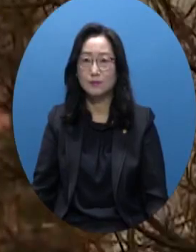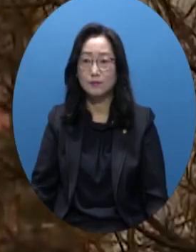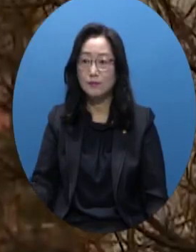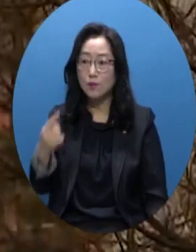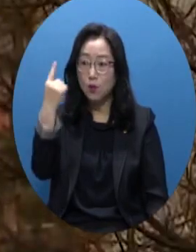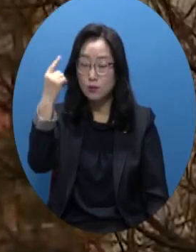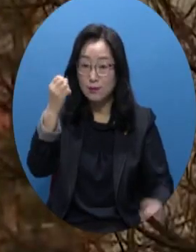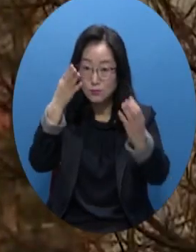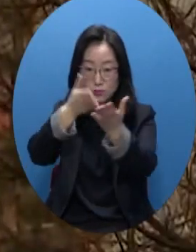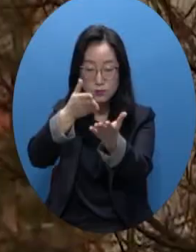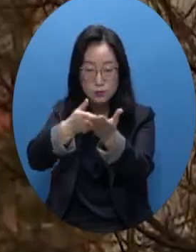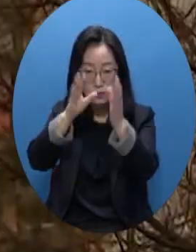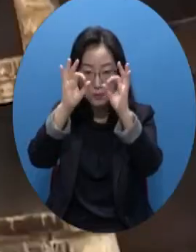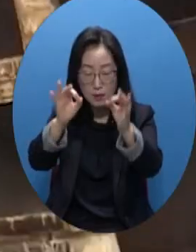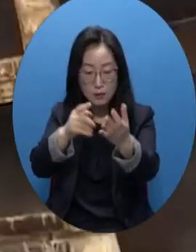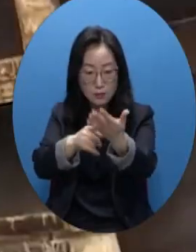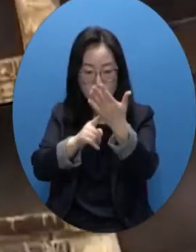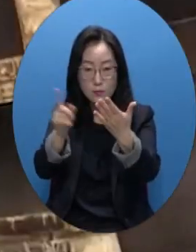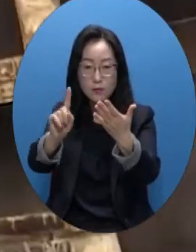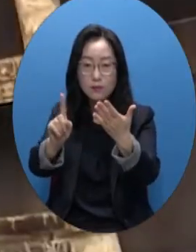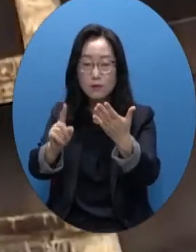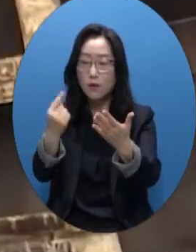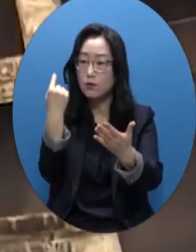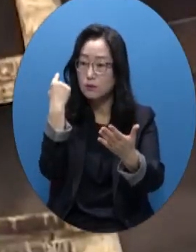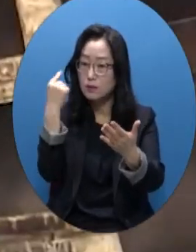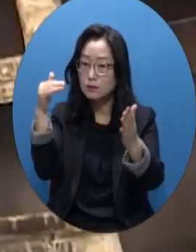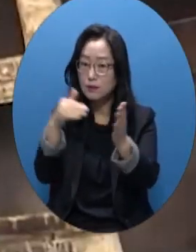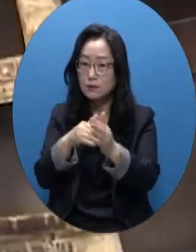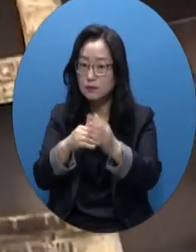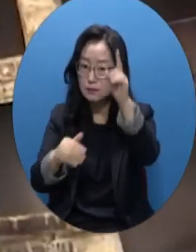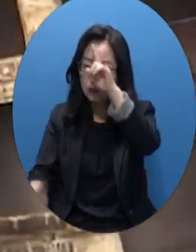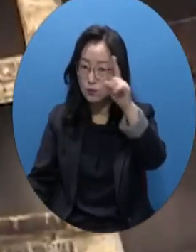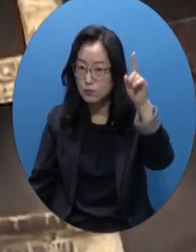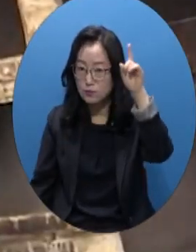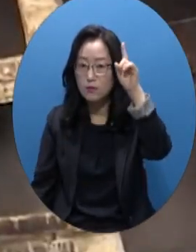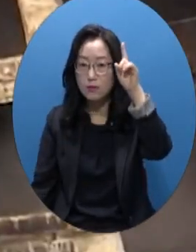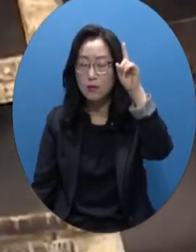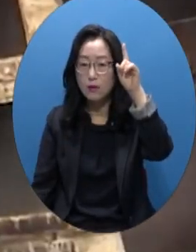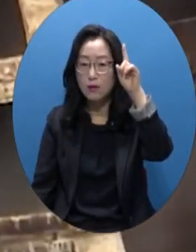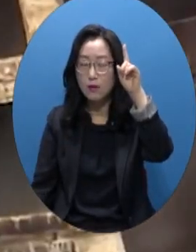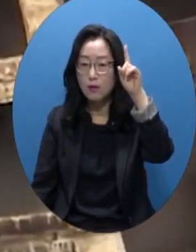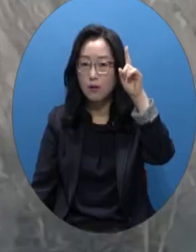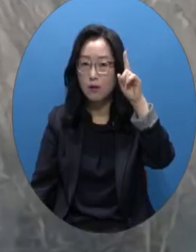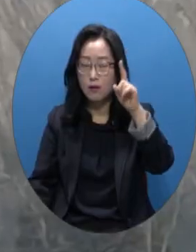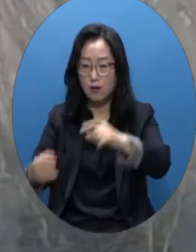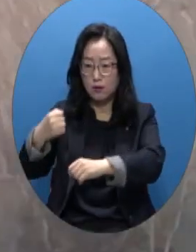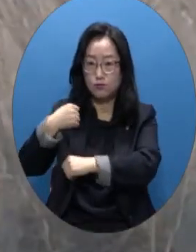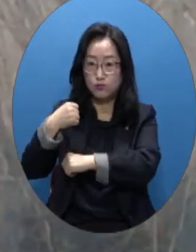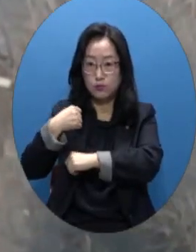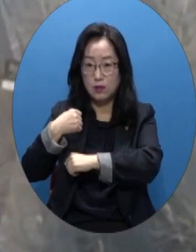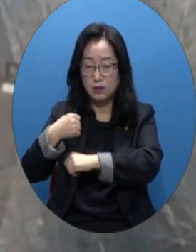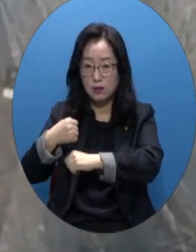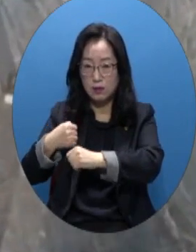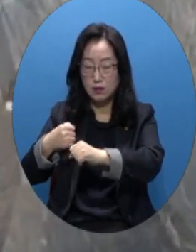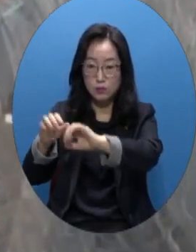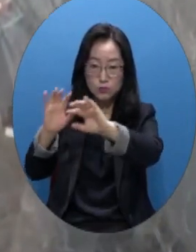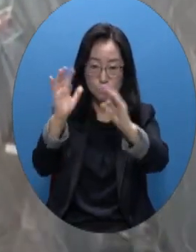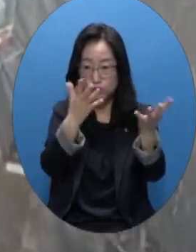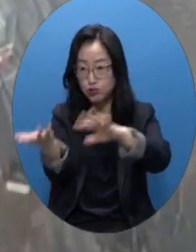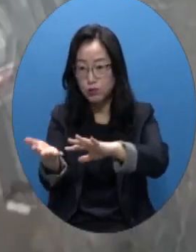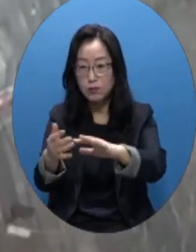멋있게 둘러보니까 어제까지 소련 병사들이 희생된 사람이 12,000 명